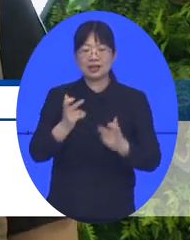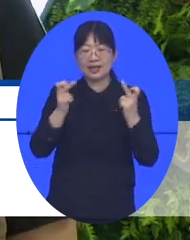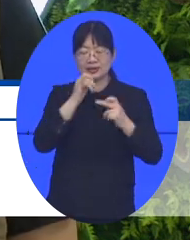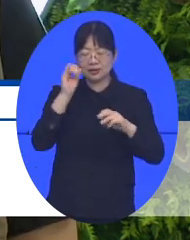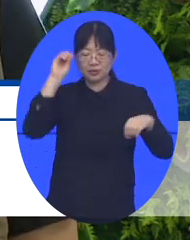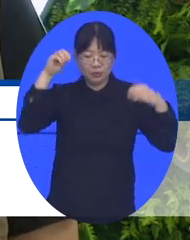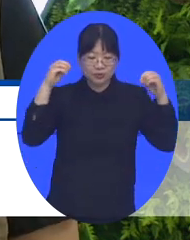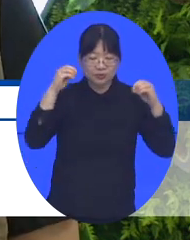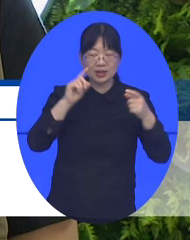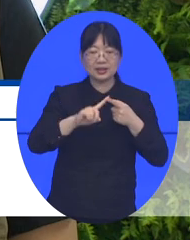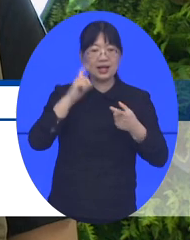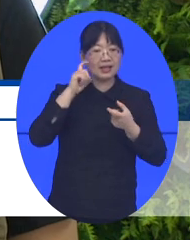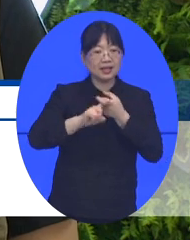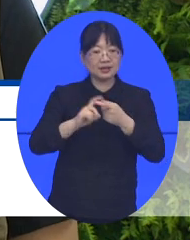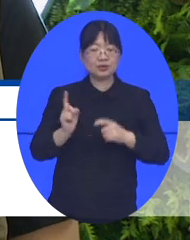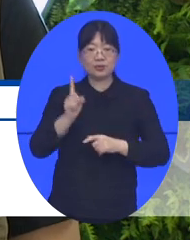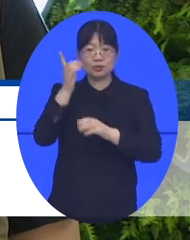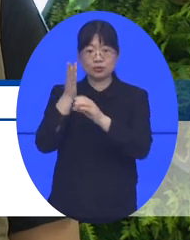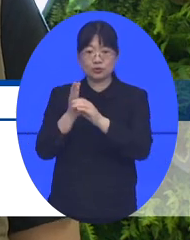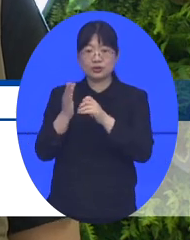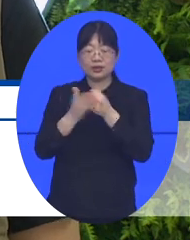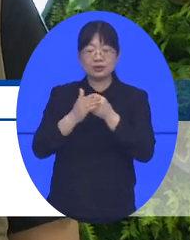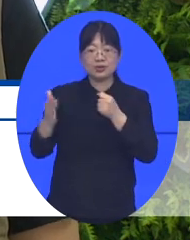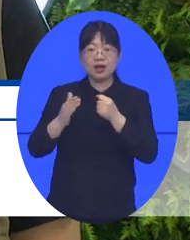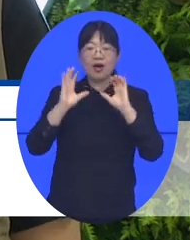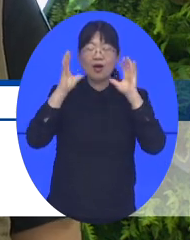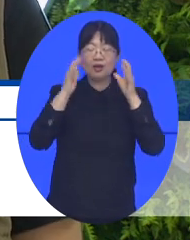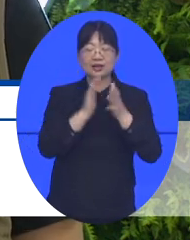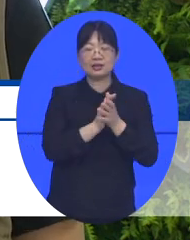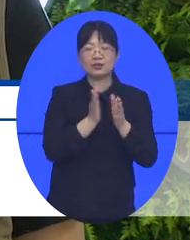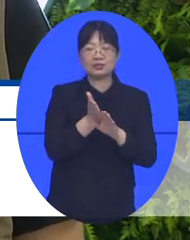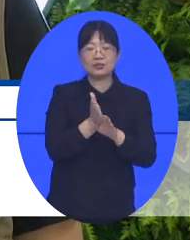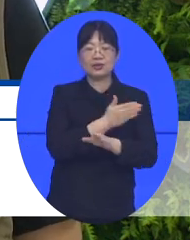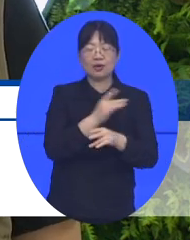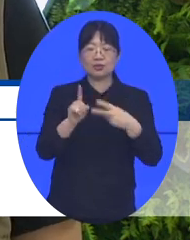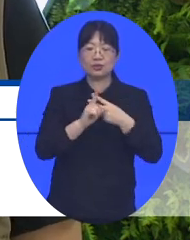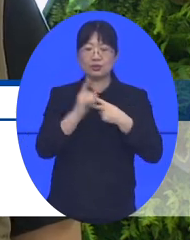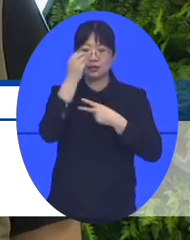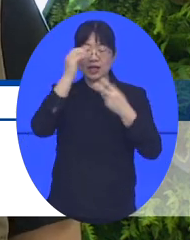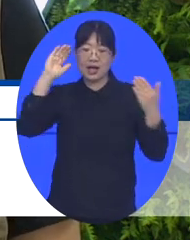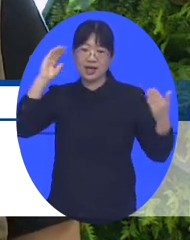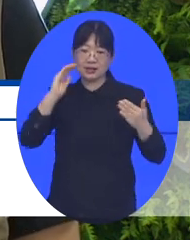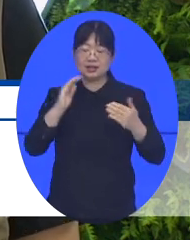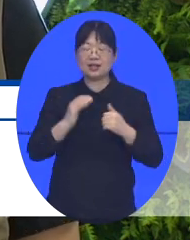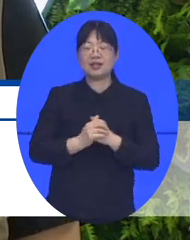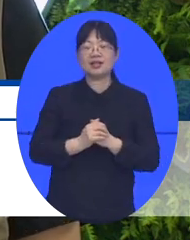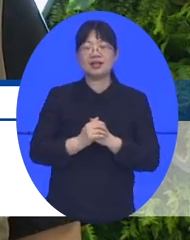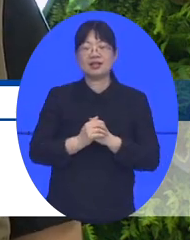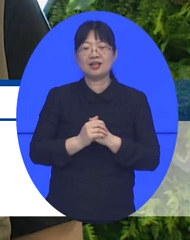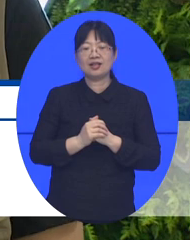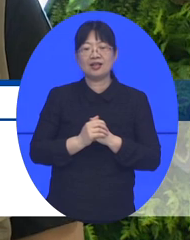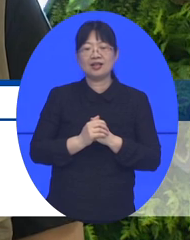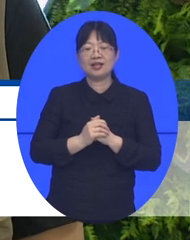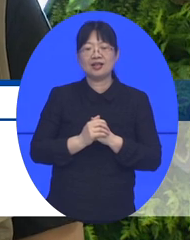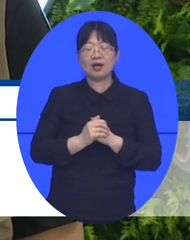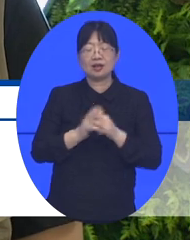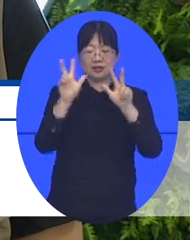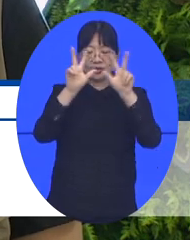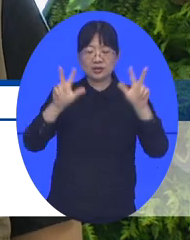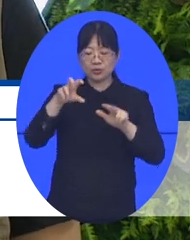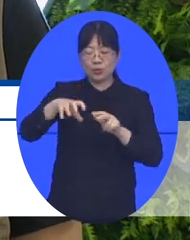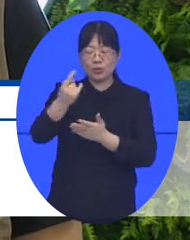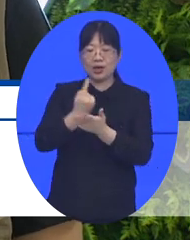야생동물에 대한 관심들도 높아지고 있어요 그래서 어린 친구부터 중고등학생 친구들까지 전시관에